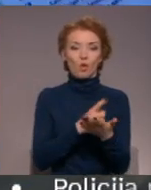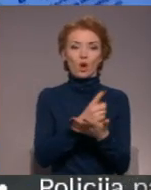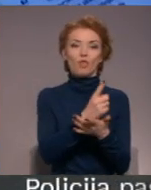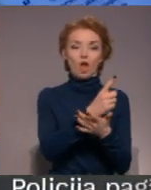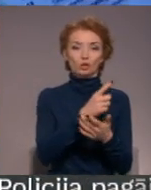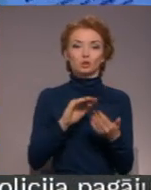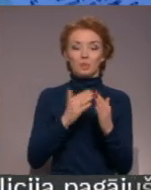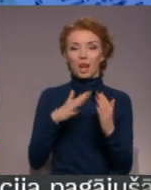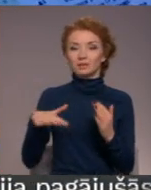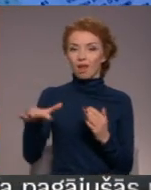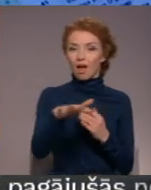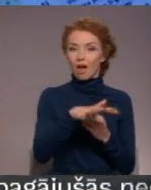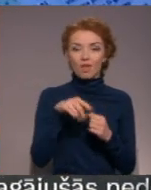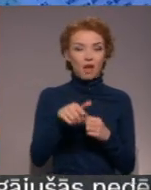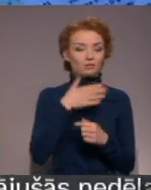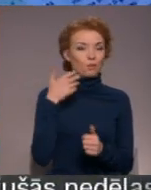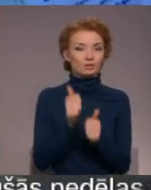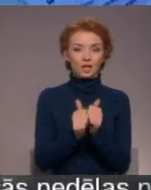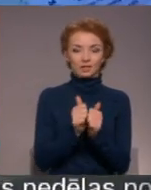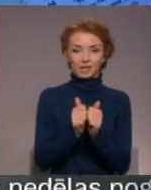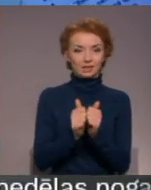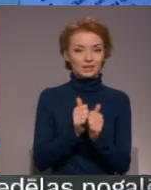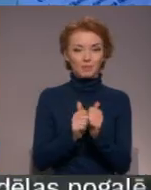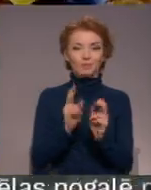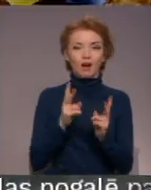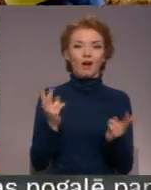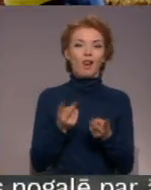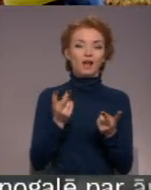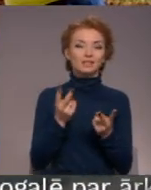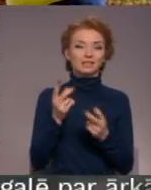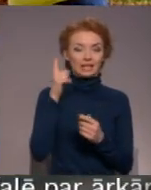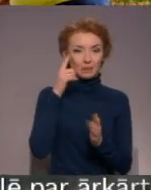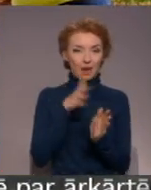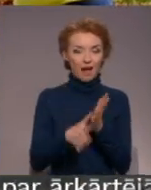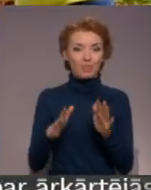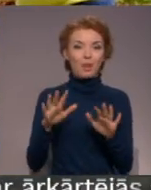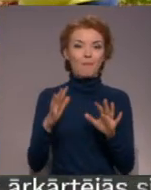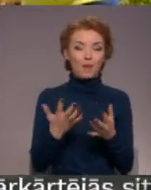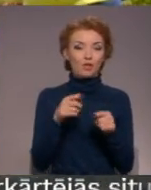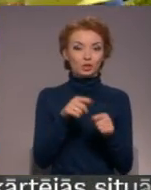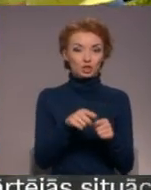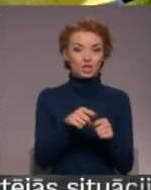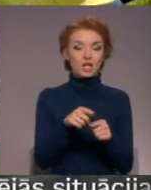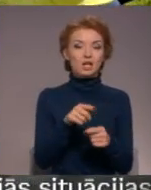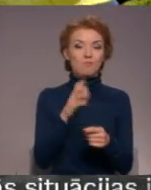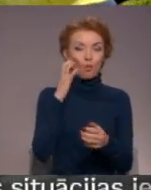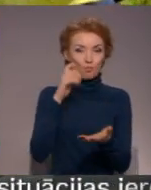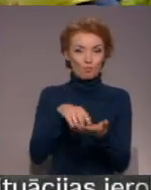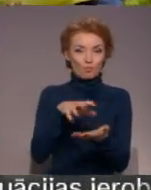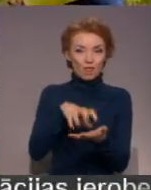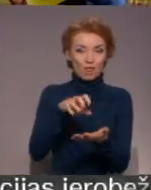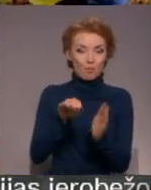pilsētvidē. Tās nav sacensības tādā klasiskā izpratnē, bet šī te aplikācija dod